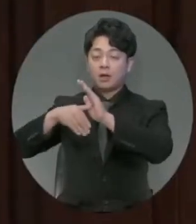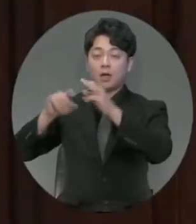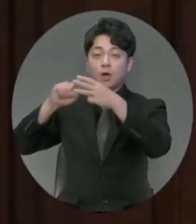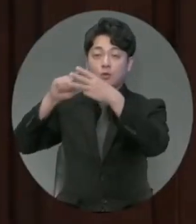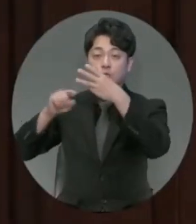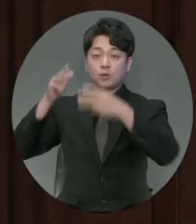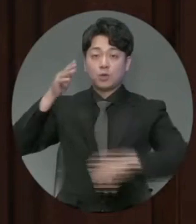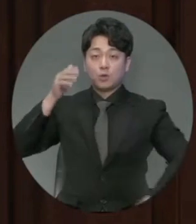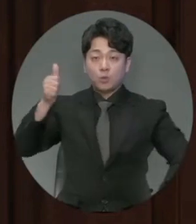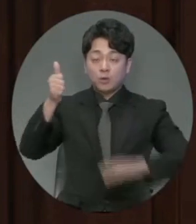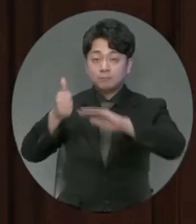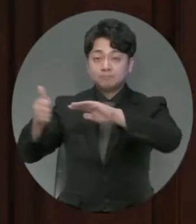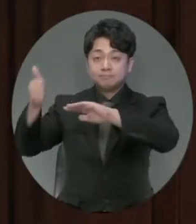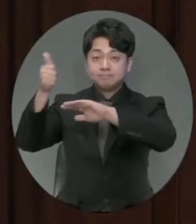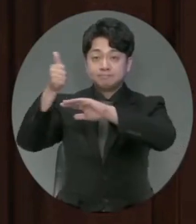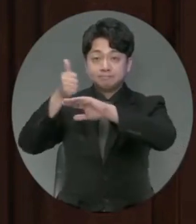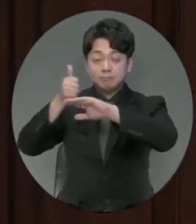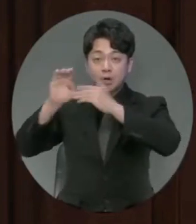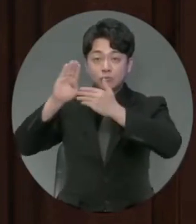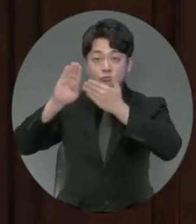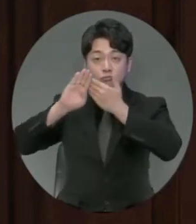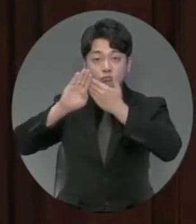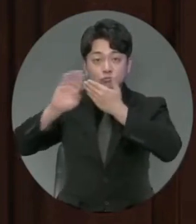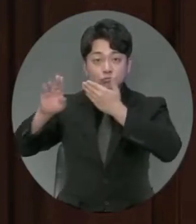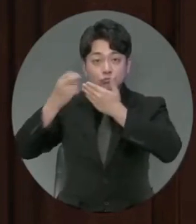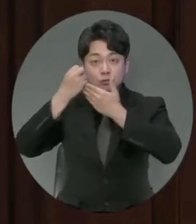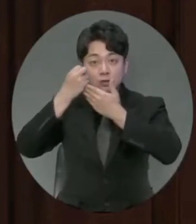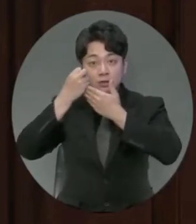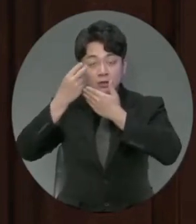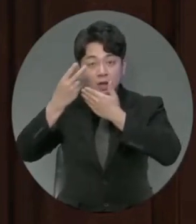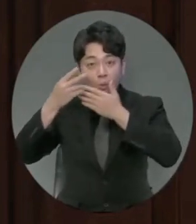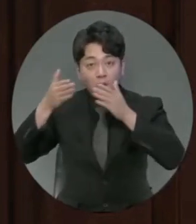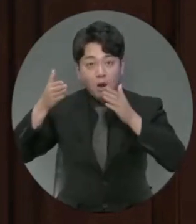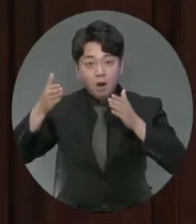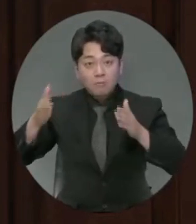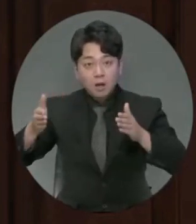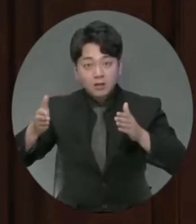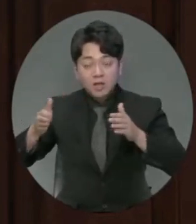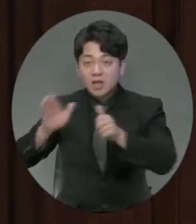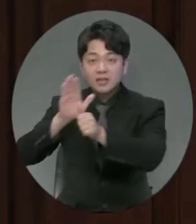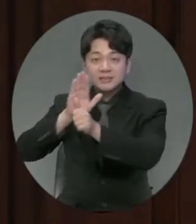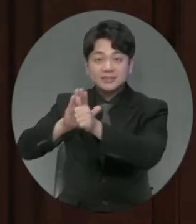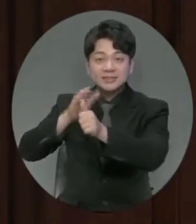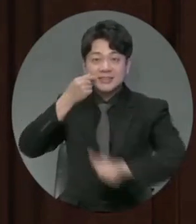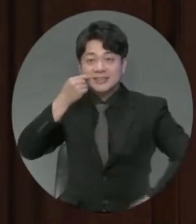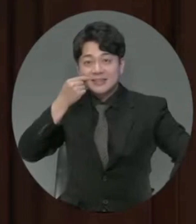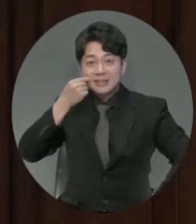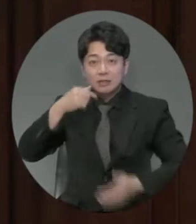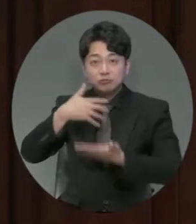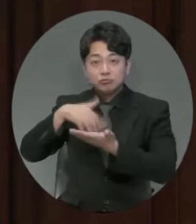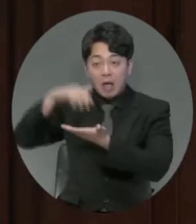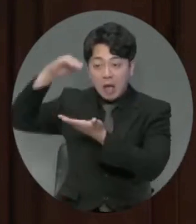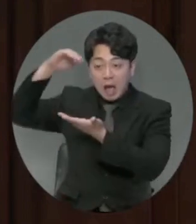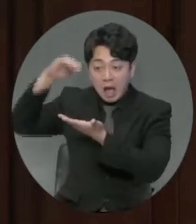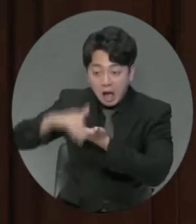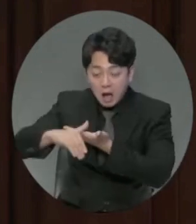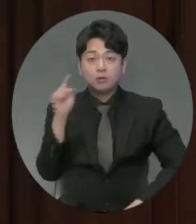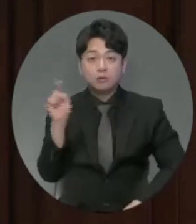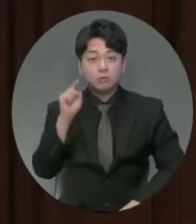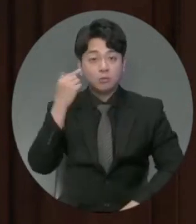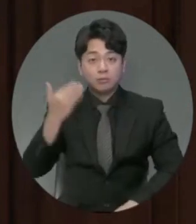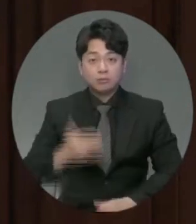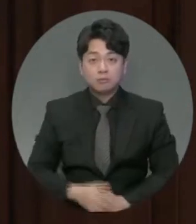2개월 만에 지지도가 30대 초반까지 하락했습니다. 지지도 하락 원인이 뭐라고